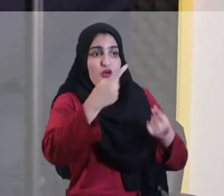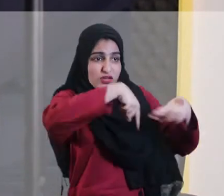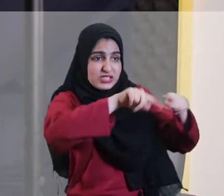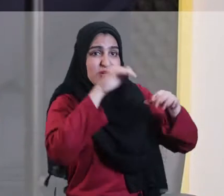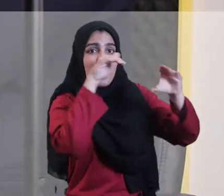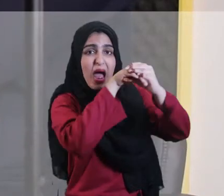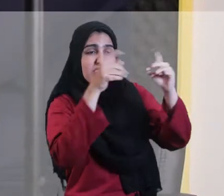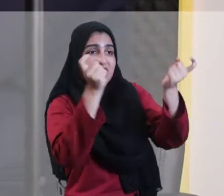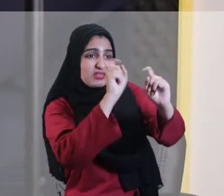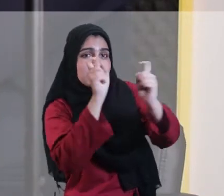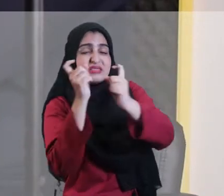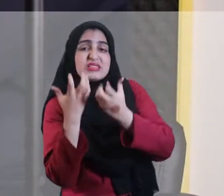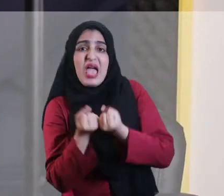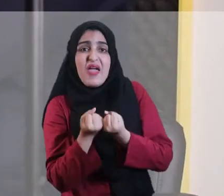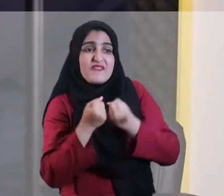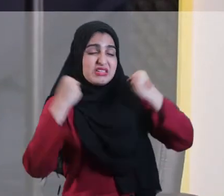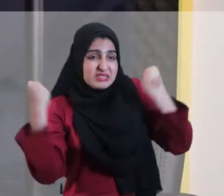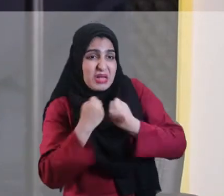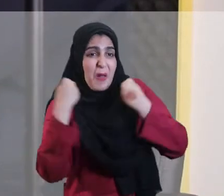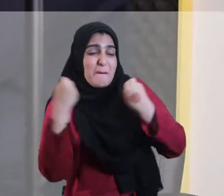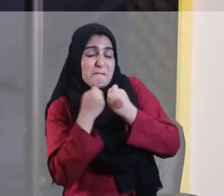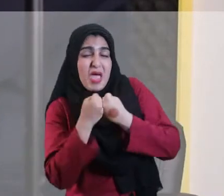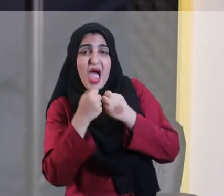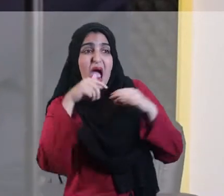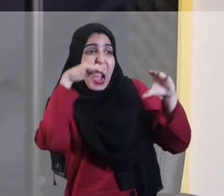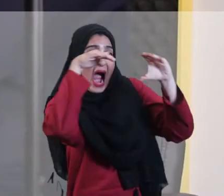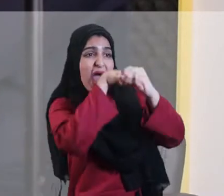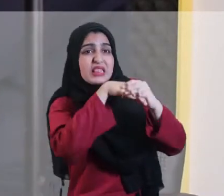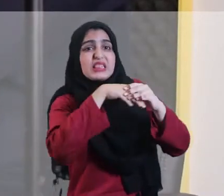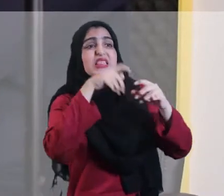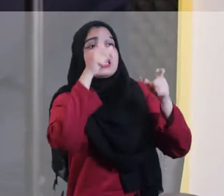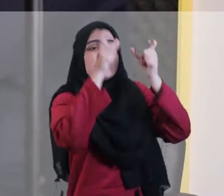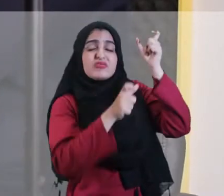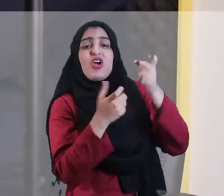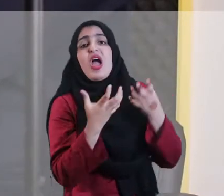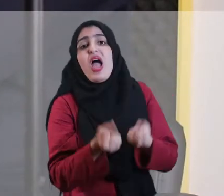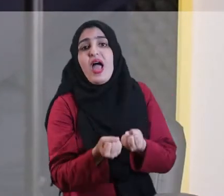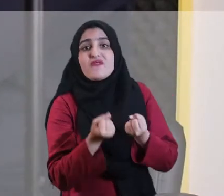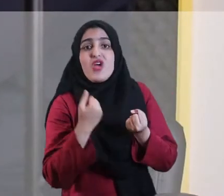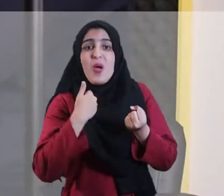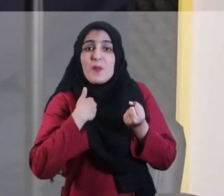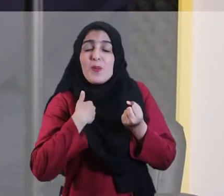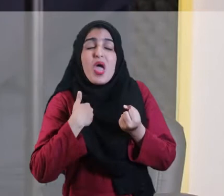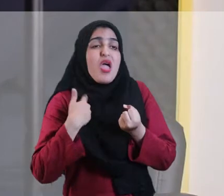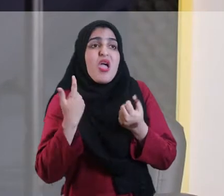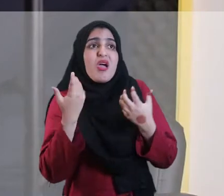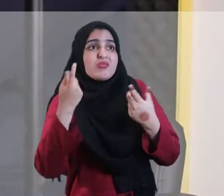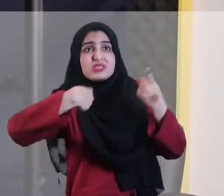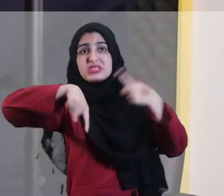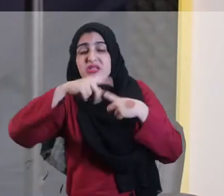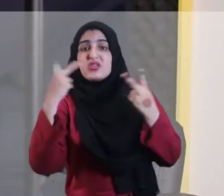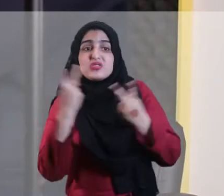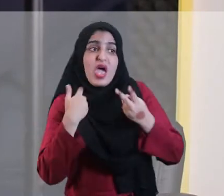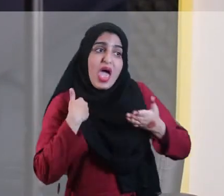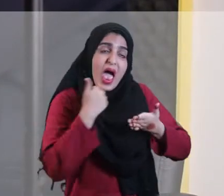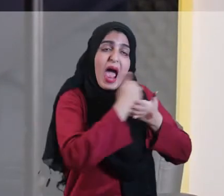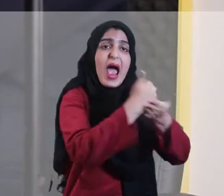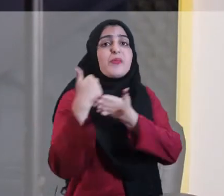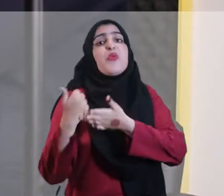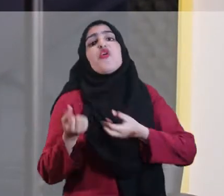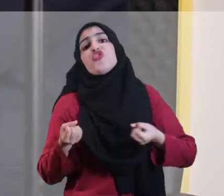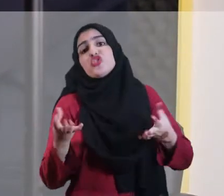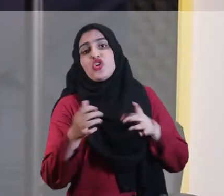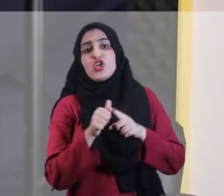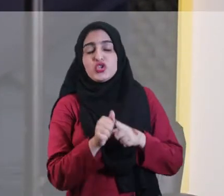है बैटर तटीय शहर हुए द फाइव से आधे से अबाउट समथिंग रियली नीड टो हैव लोट आफ मेंबरशिप